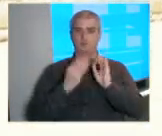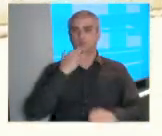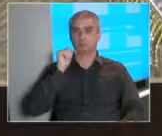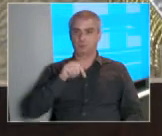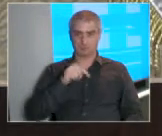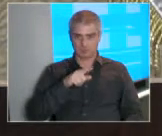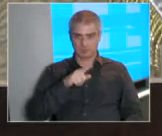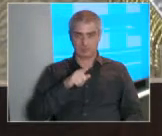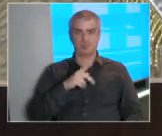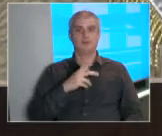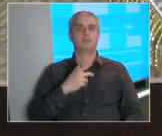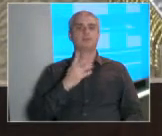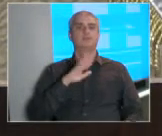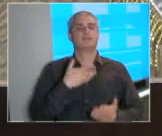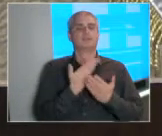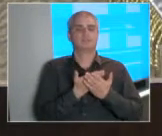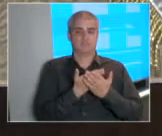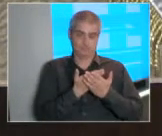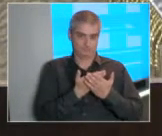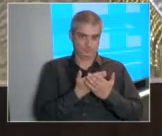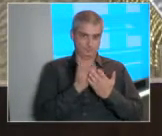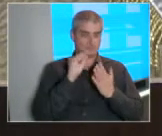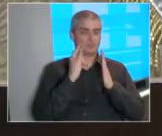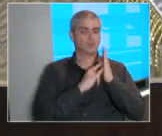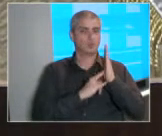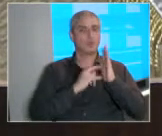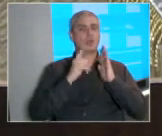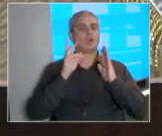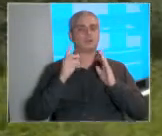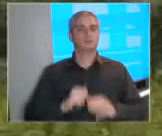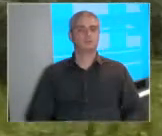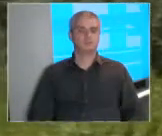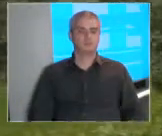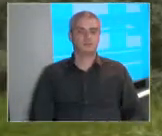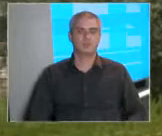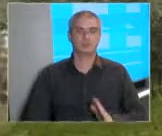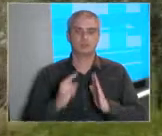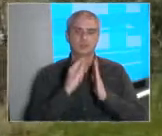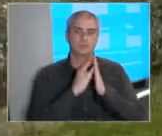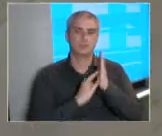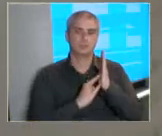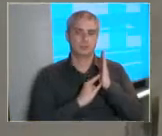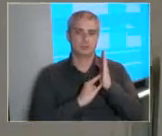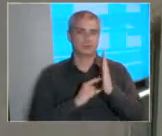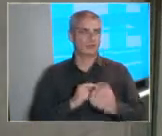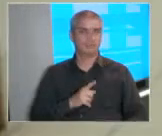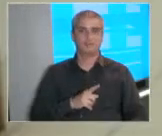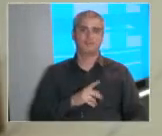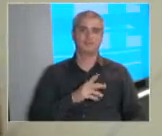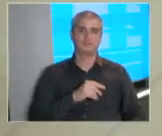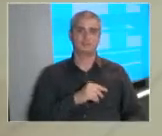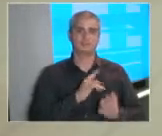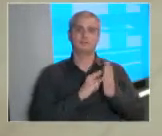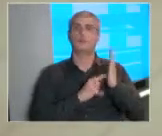בישראל, והוא צעד נוסף בדרך לכינוס חוקי היסוד לחוקה שלמה אחת. החוק עוסק במוסדות השפיטה, סמכויותיהם,